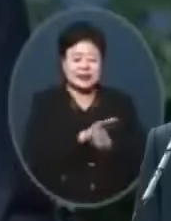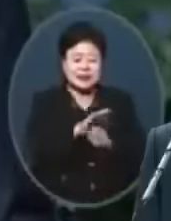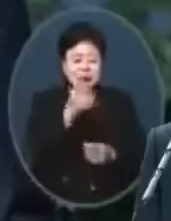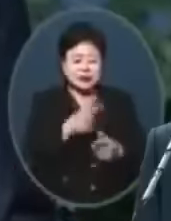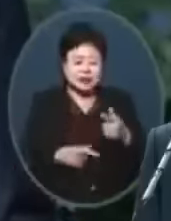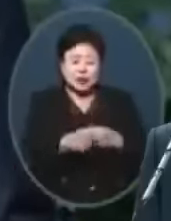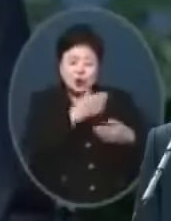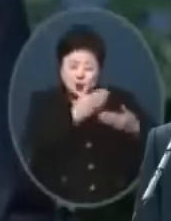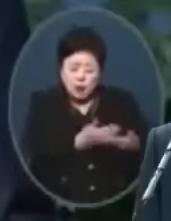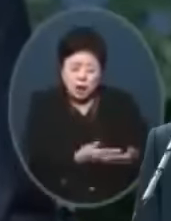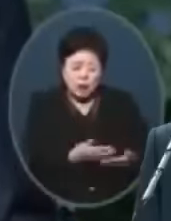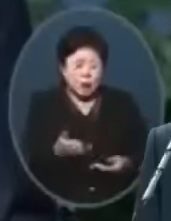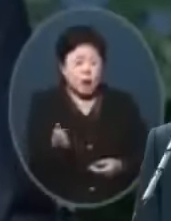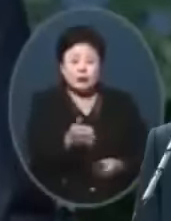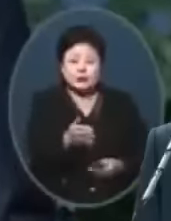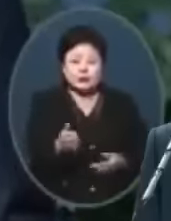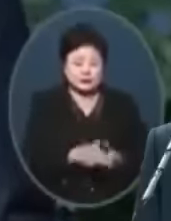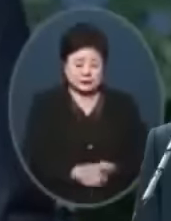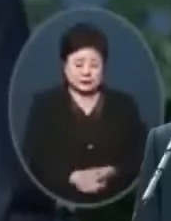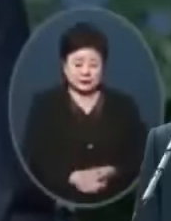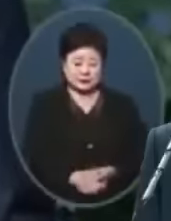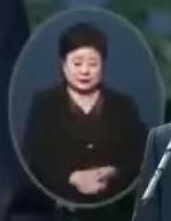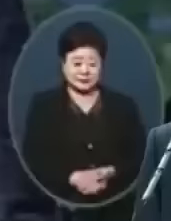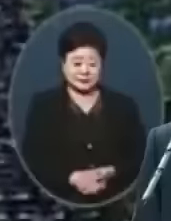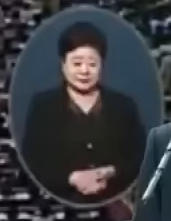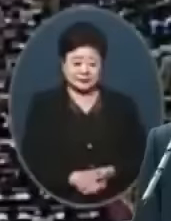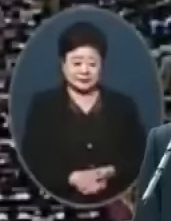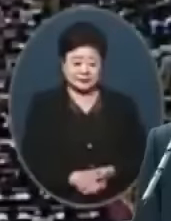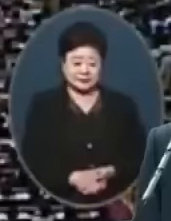사랑보다 더 귀한 것이 없습니다.